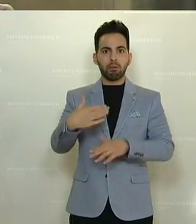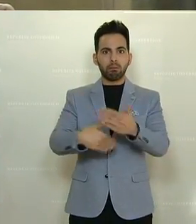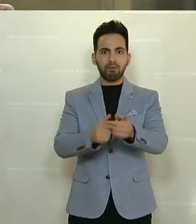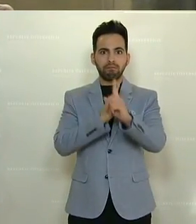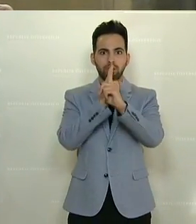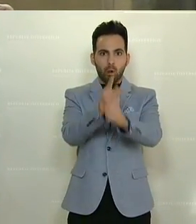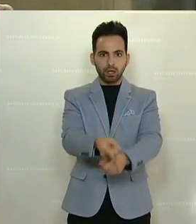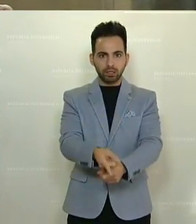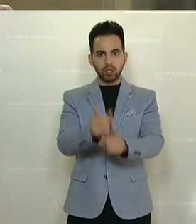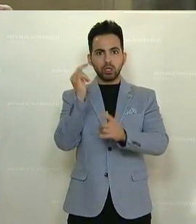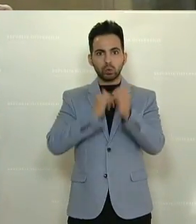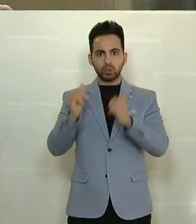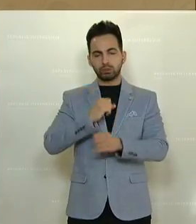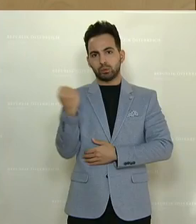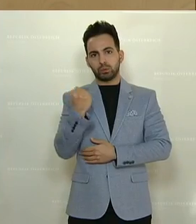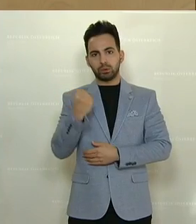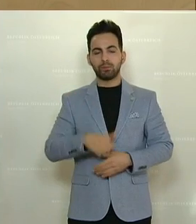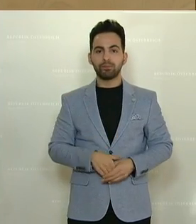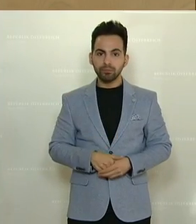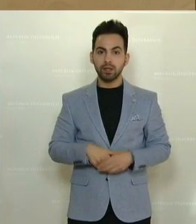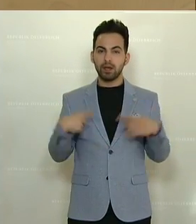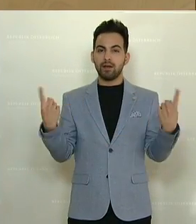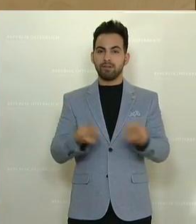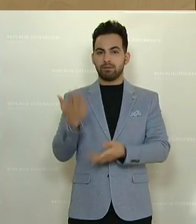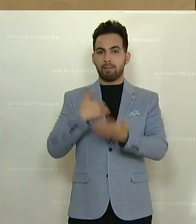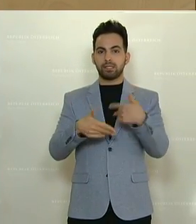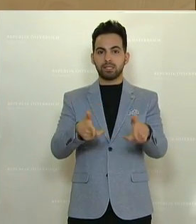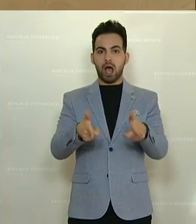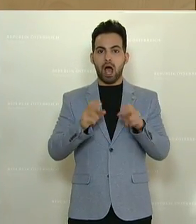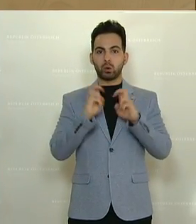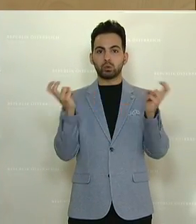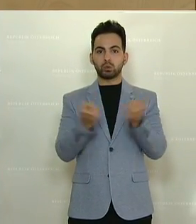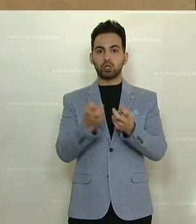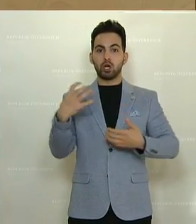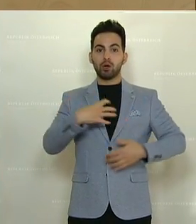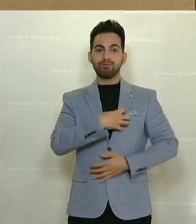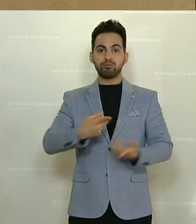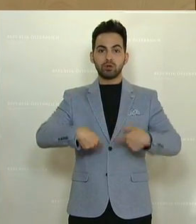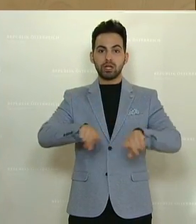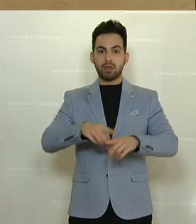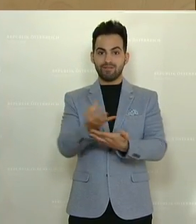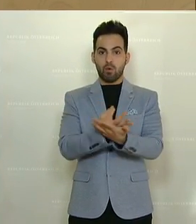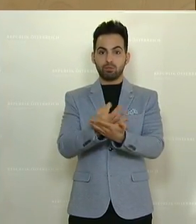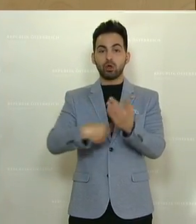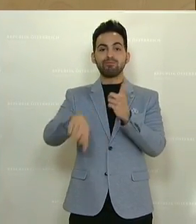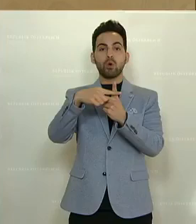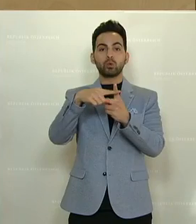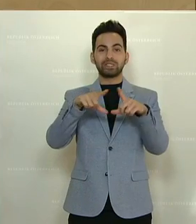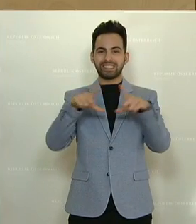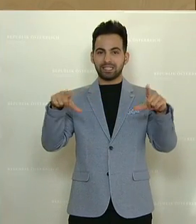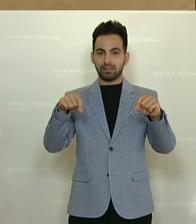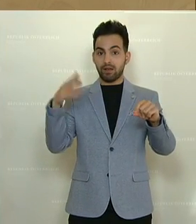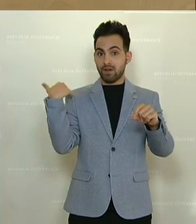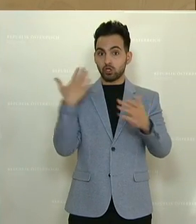den Tourismus in Österreich haben. Wir haben Ihnen schon im Ausschuss nach dem burgenländischen Vorbild des Bonustickets einen Vorschlag